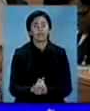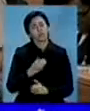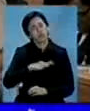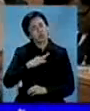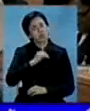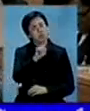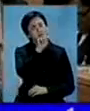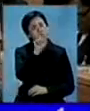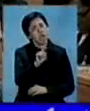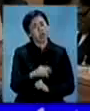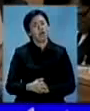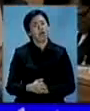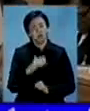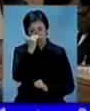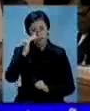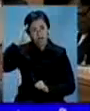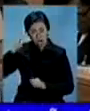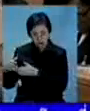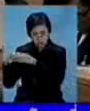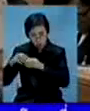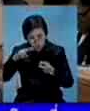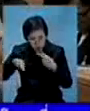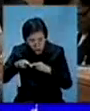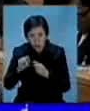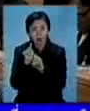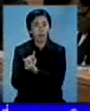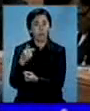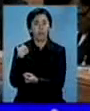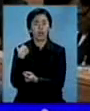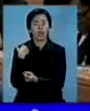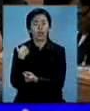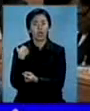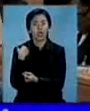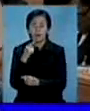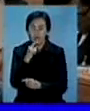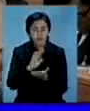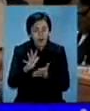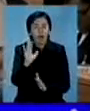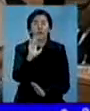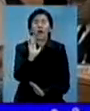ตว่าทำไมทีหลังทหารมาตรวจว่าเก่งชิบหายเลยโอ้ขออภัยเก่งมากๆชิบหายถอน